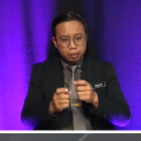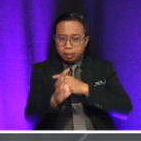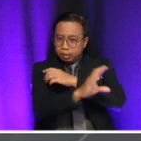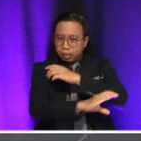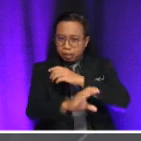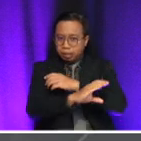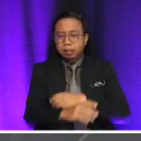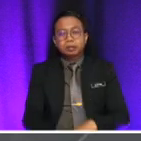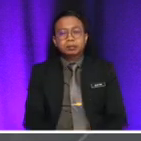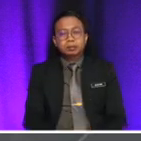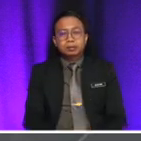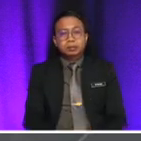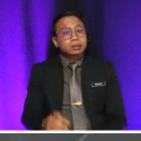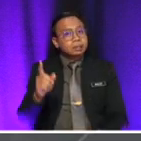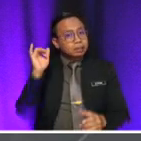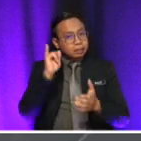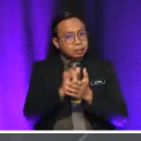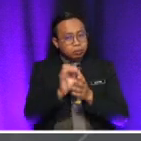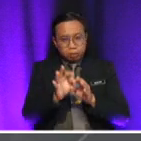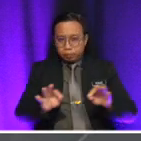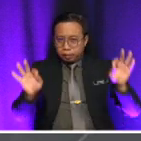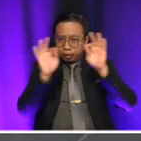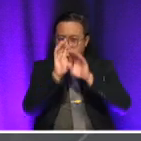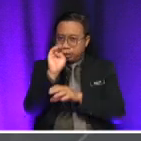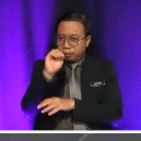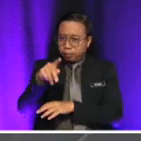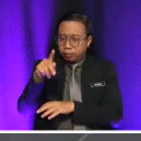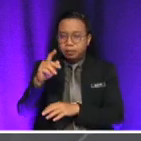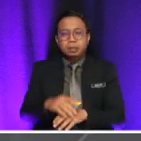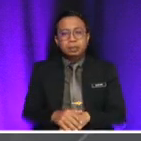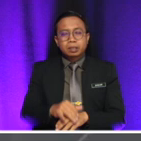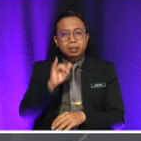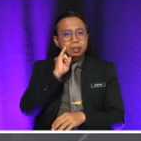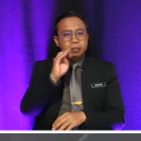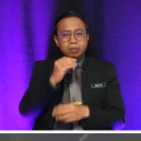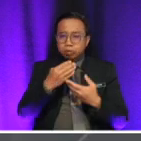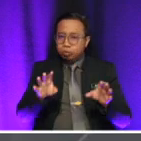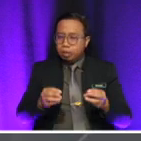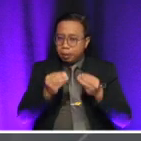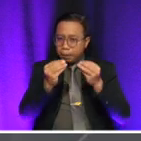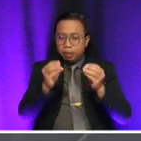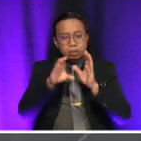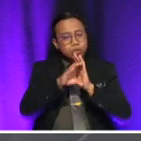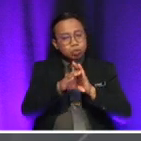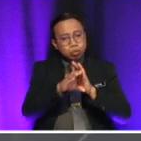itu adalah kepentingan MPV dan iman telah memberikan contoh